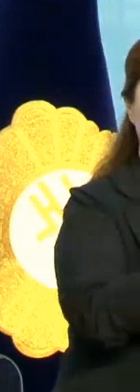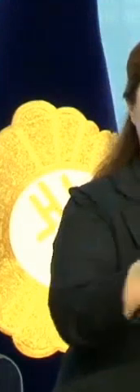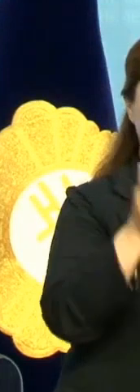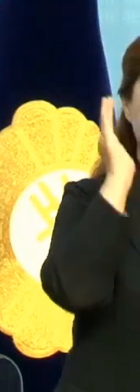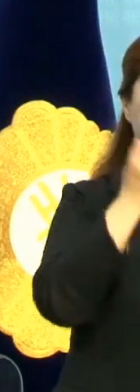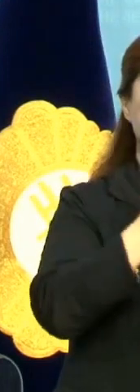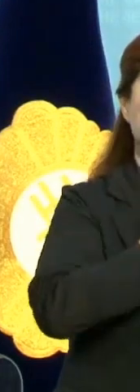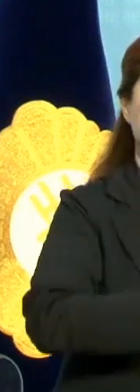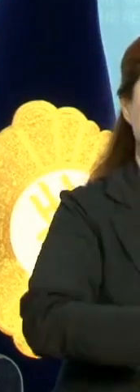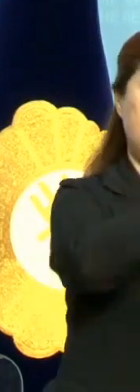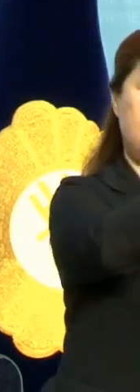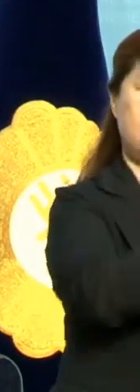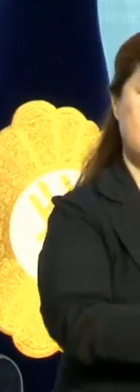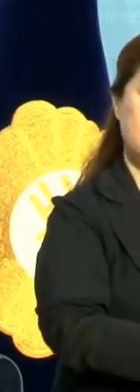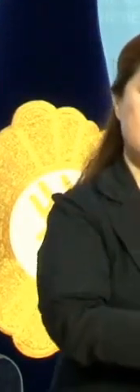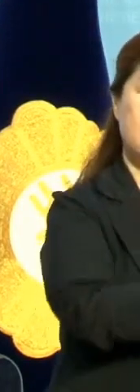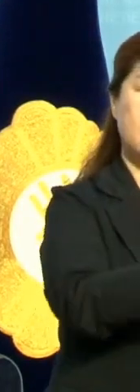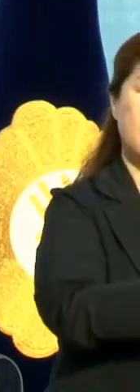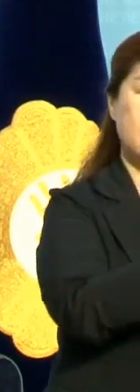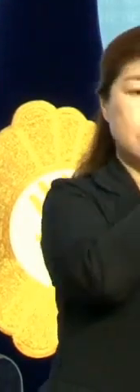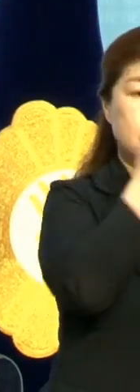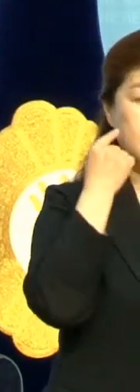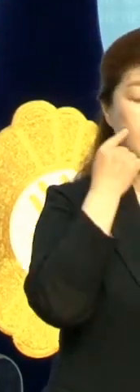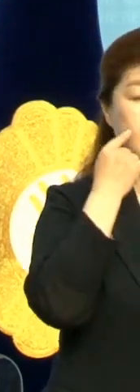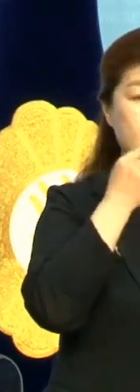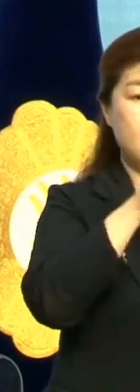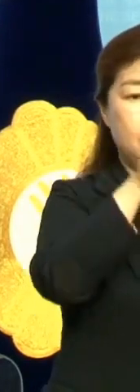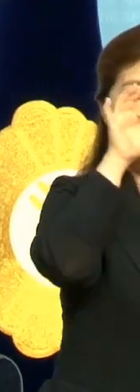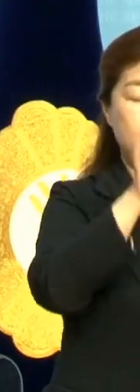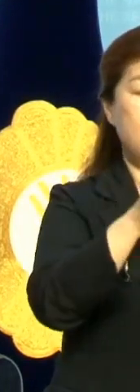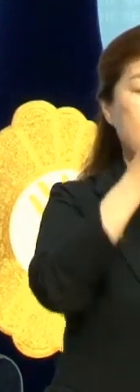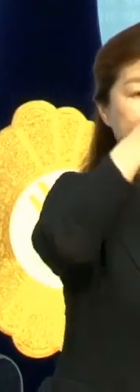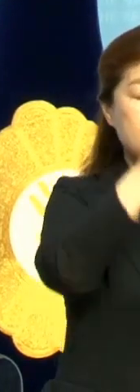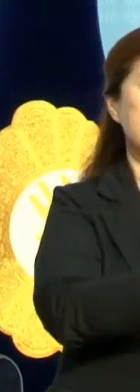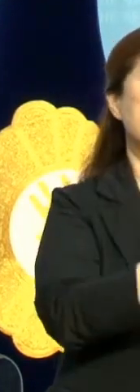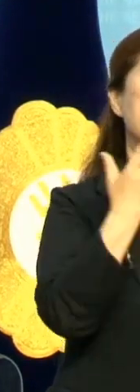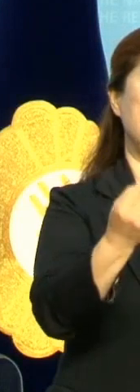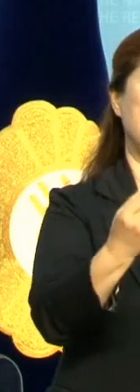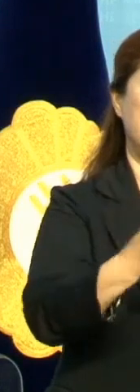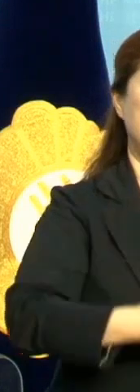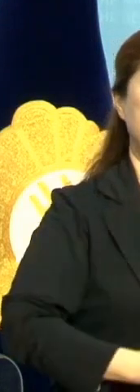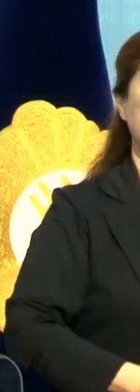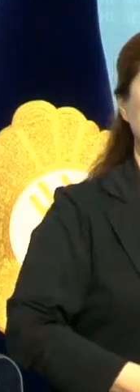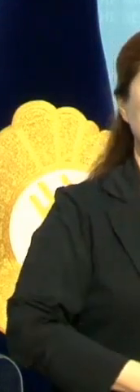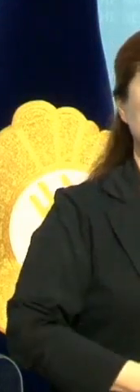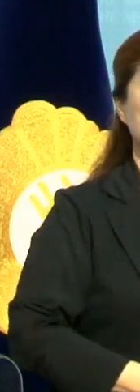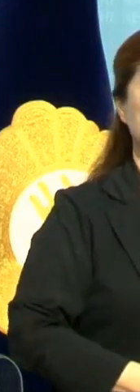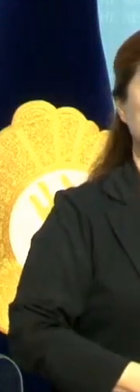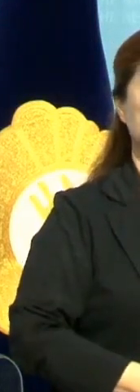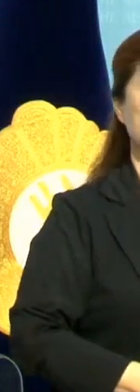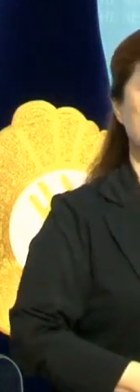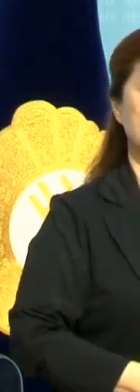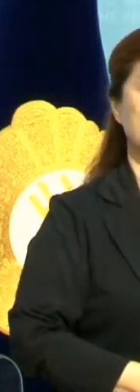요구했던 내용들이 범죄 혐의로 기재되었음을 상당 부분 확인했습니다.